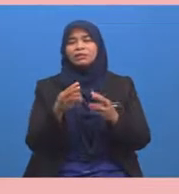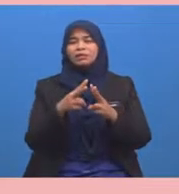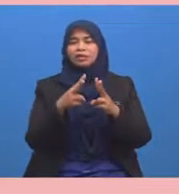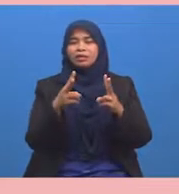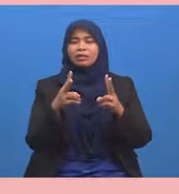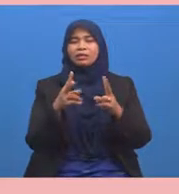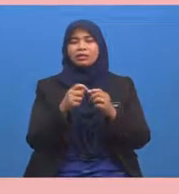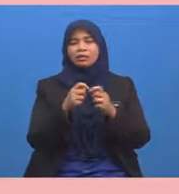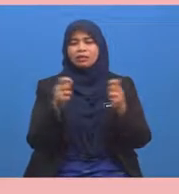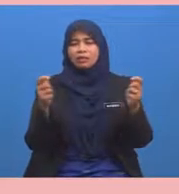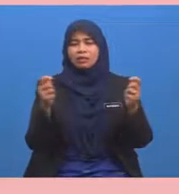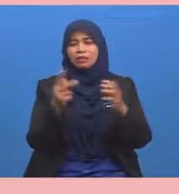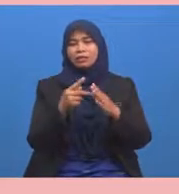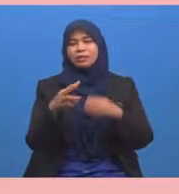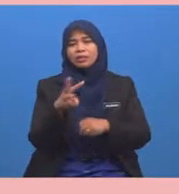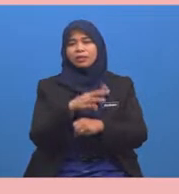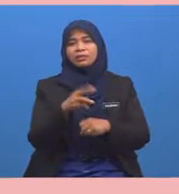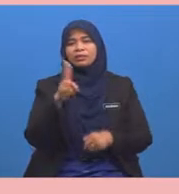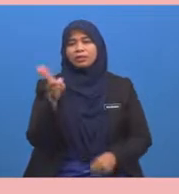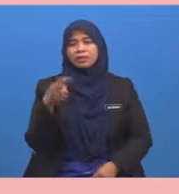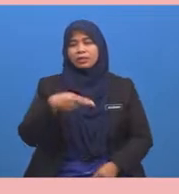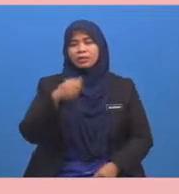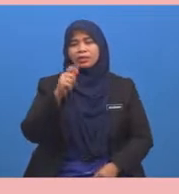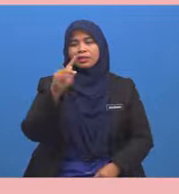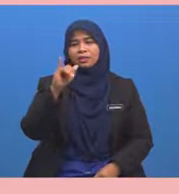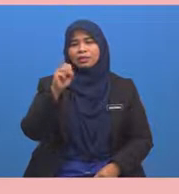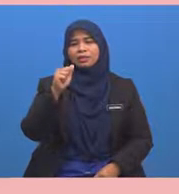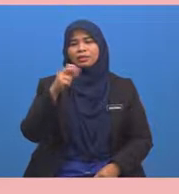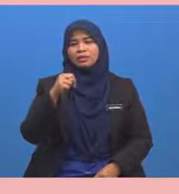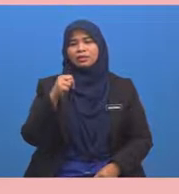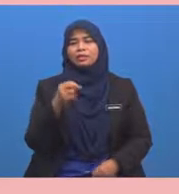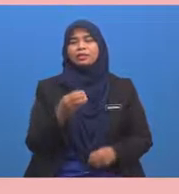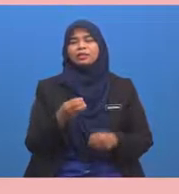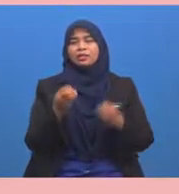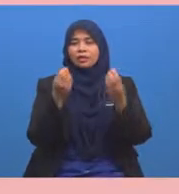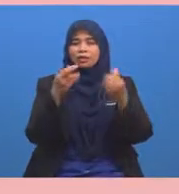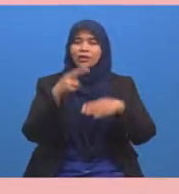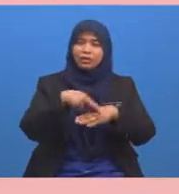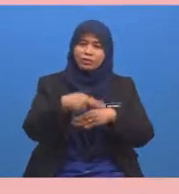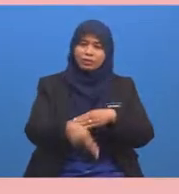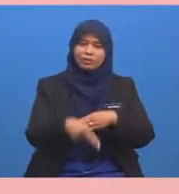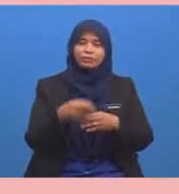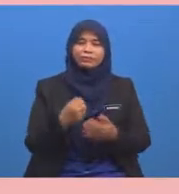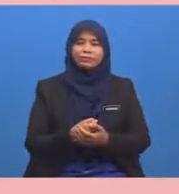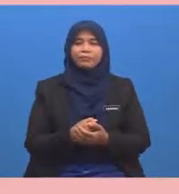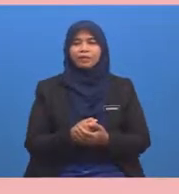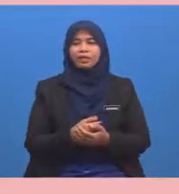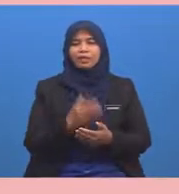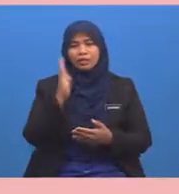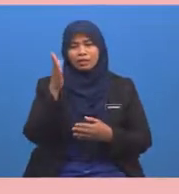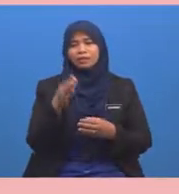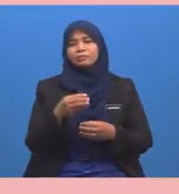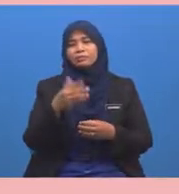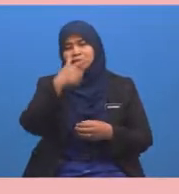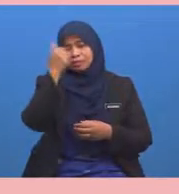kepada kejadian hakisan dan tanah runtuh. Hujan yang turun secara langsung akan menyebabkan larian